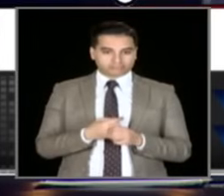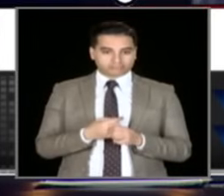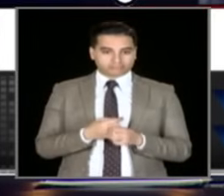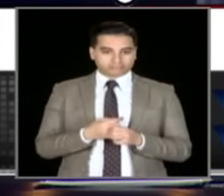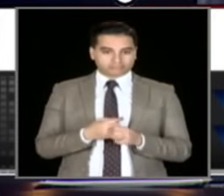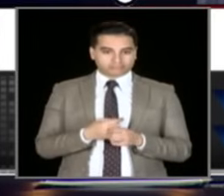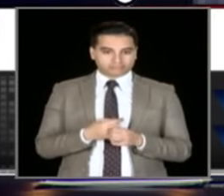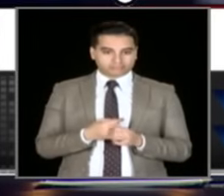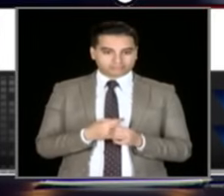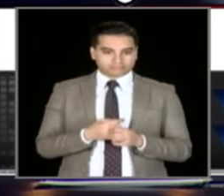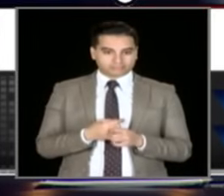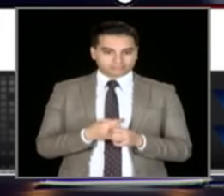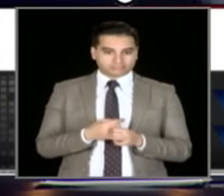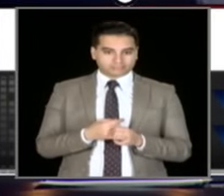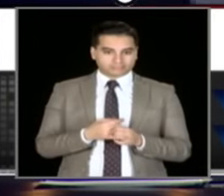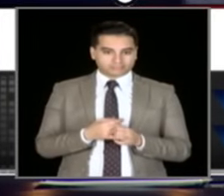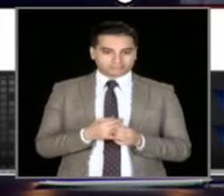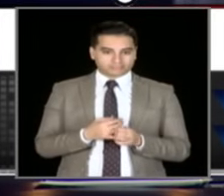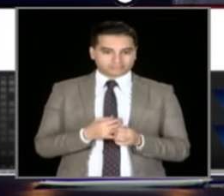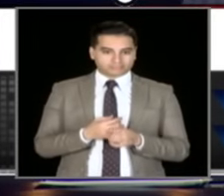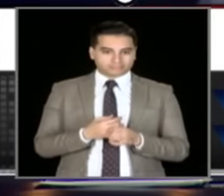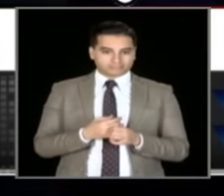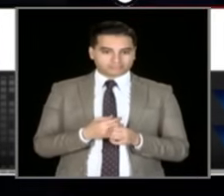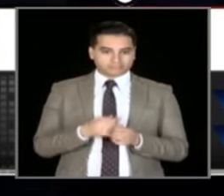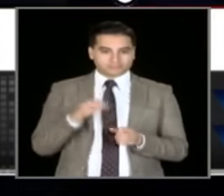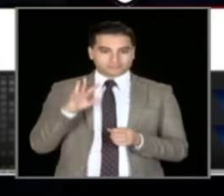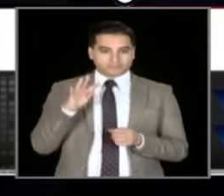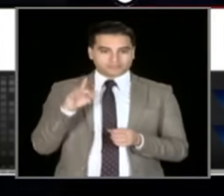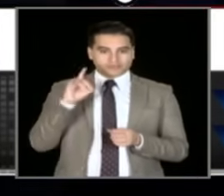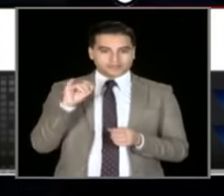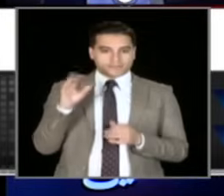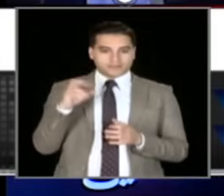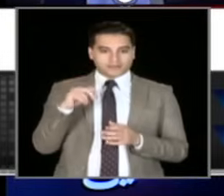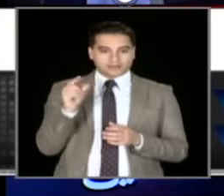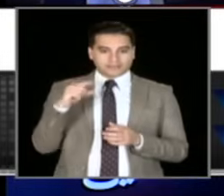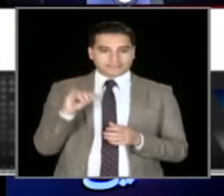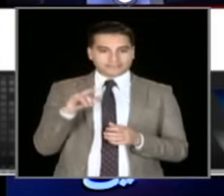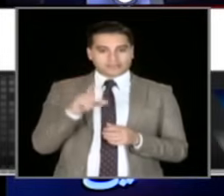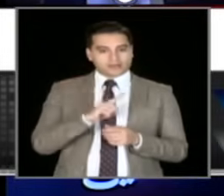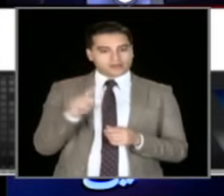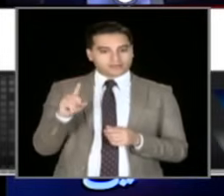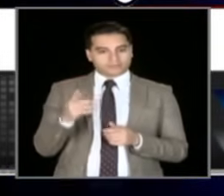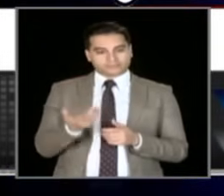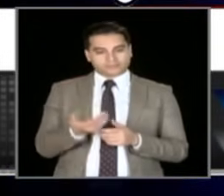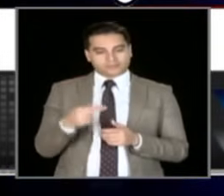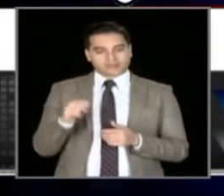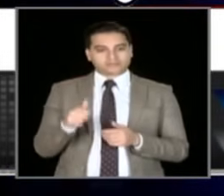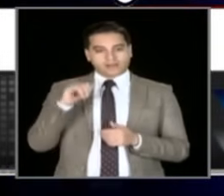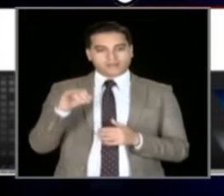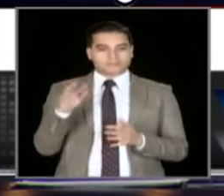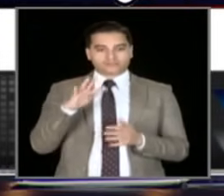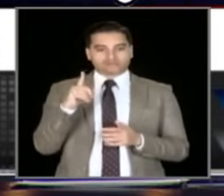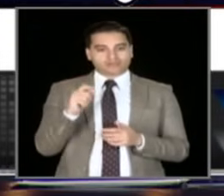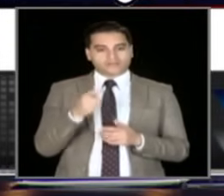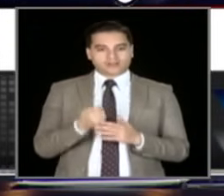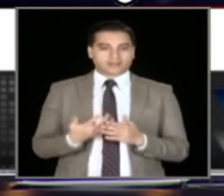لا مش حادي بادي، ده فكر. أنا أقول هشام أنديل. إزاي؟ عصام شرف. بس شفت؟